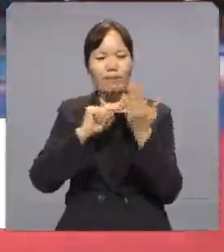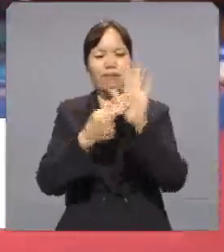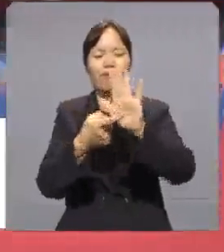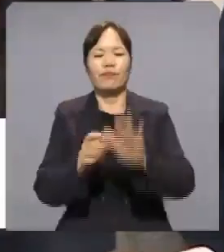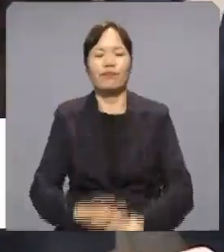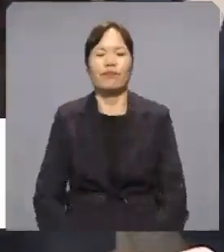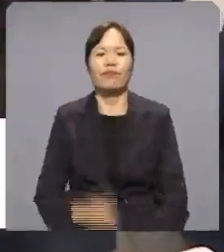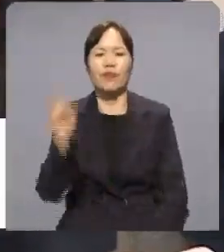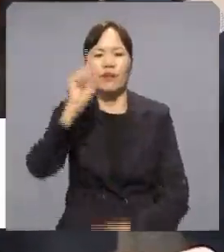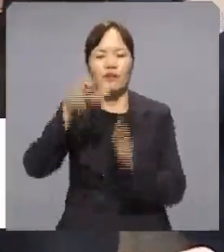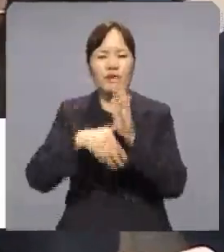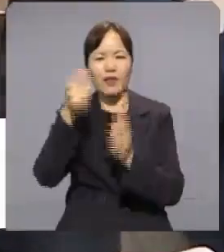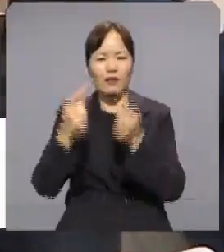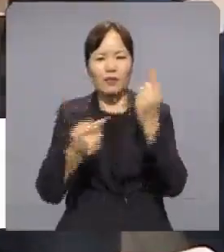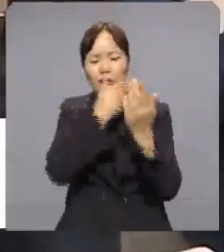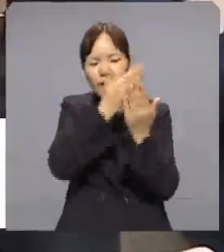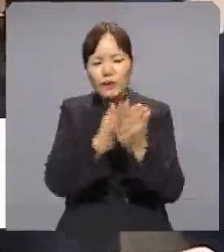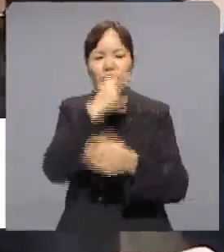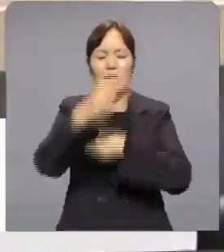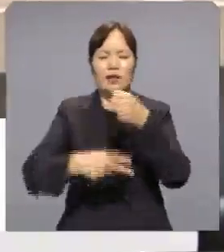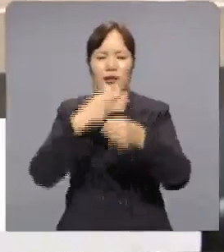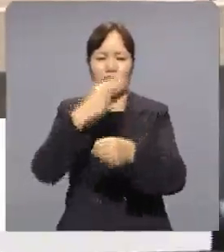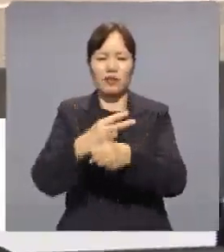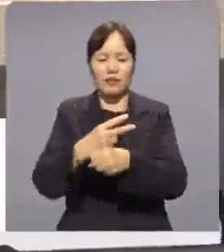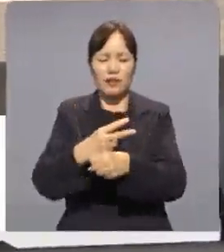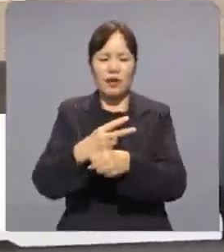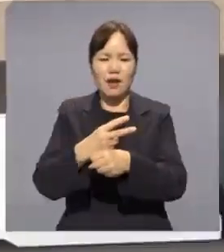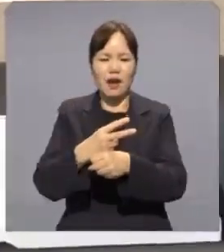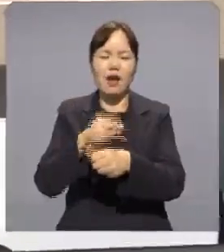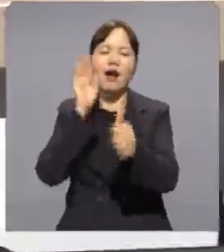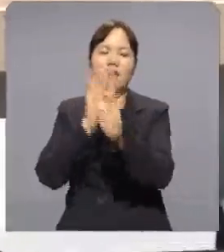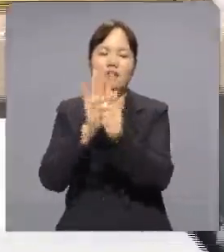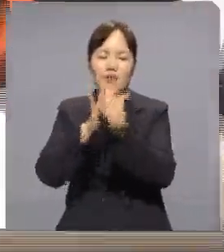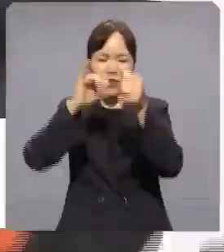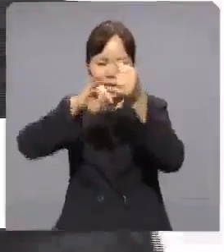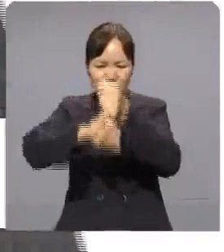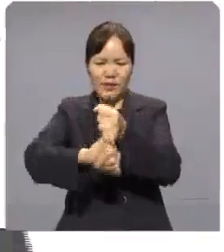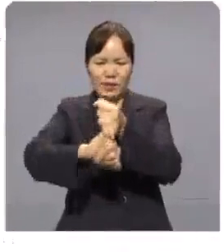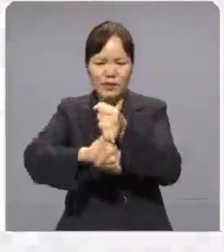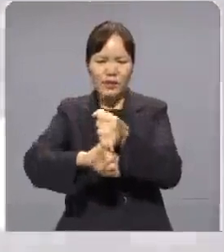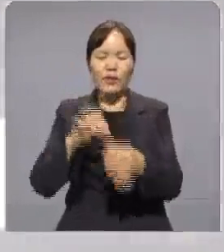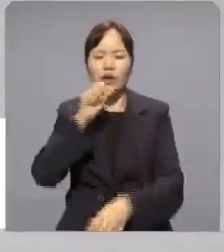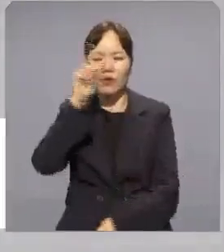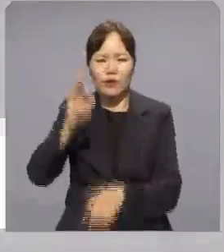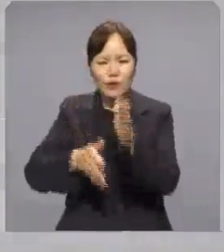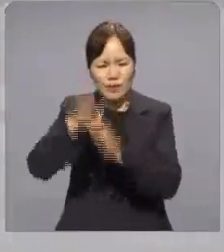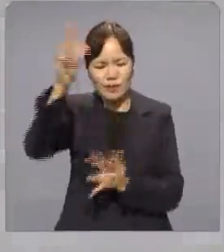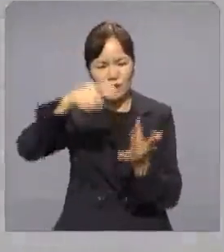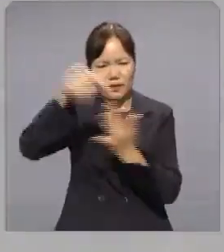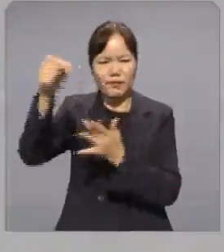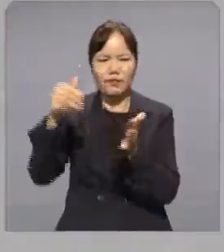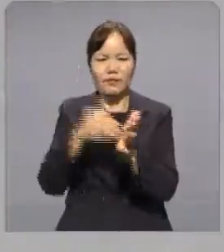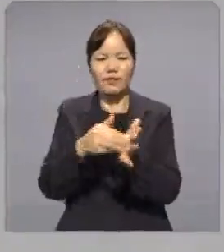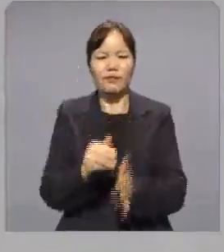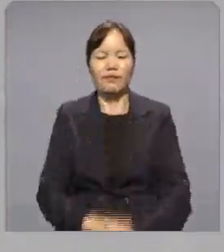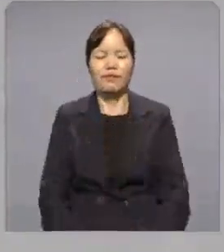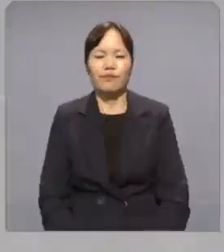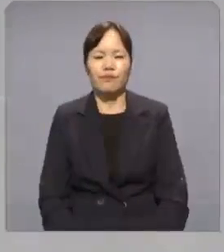어느 때보다 중요한 인연인만큼 전폭적인 지원을 약속한 용인시를 선택했습니다